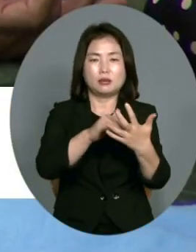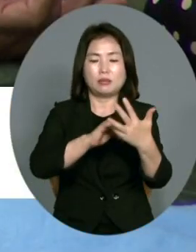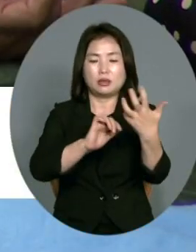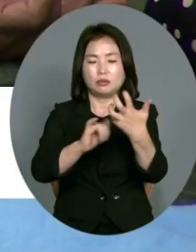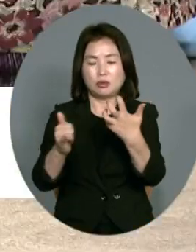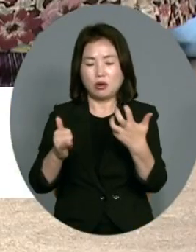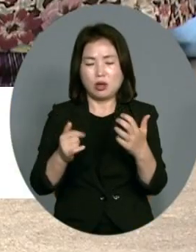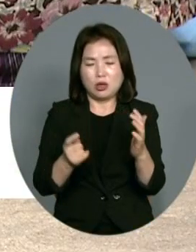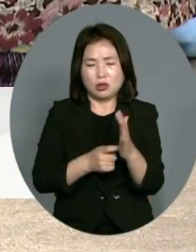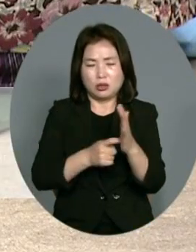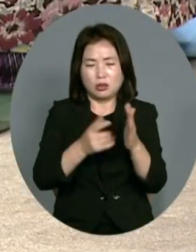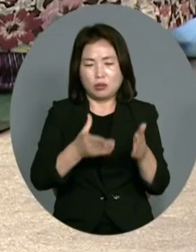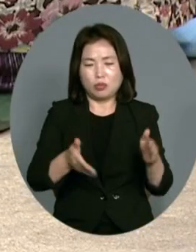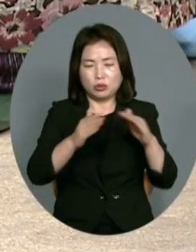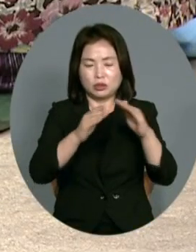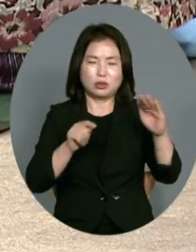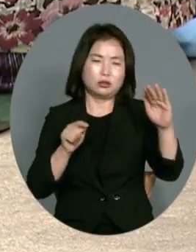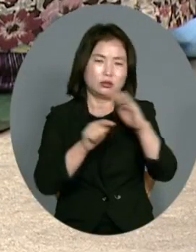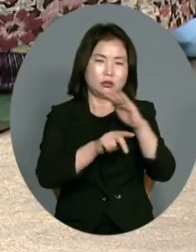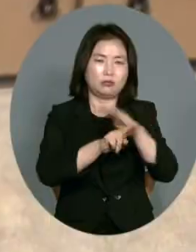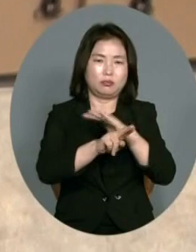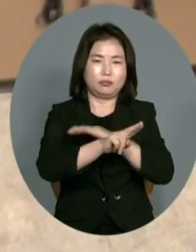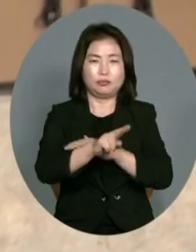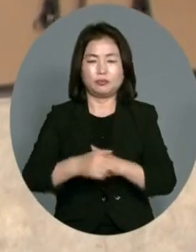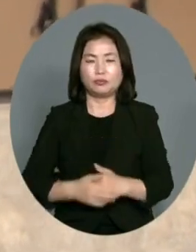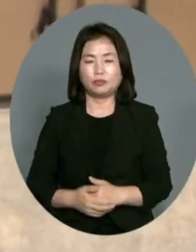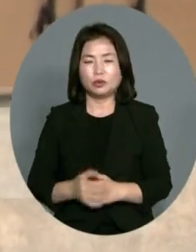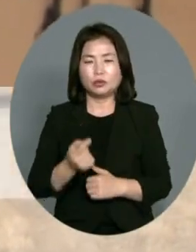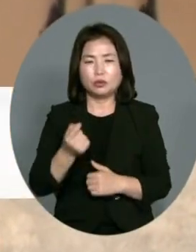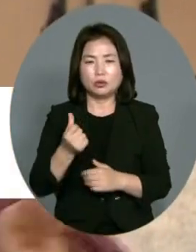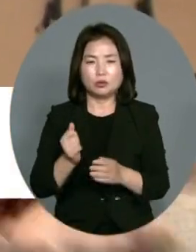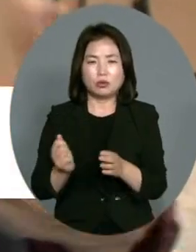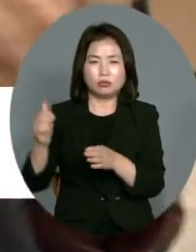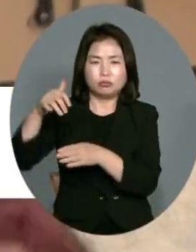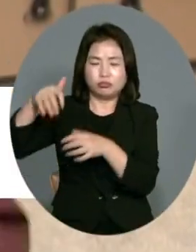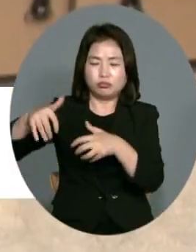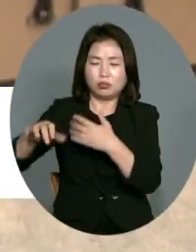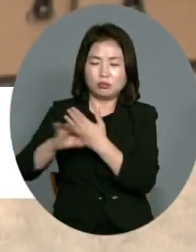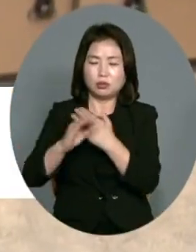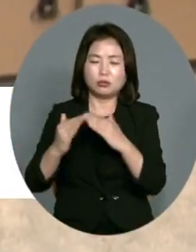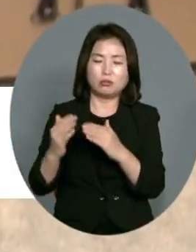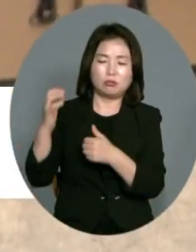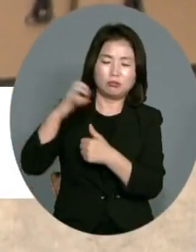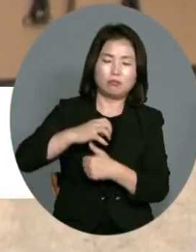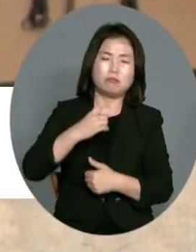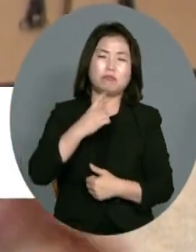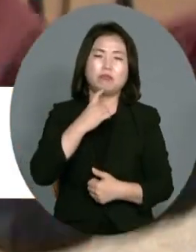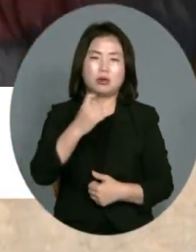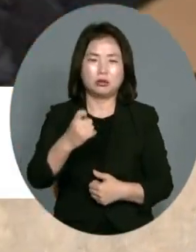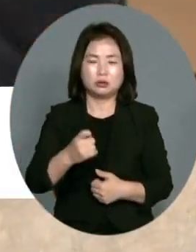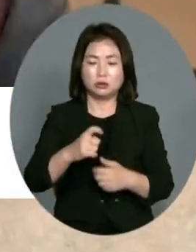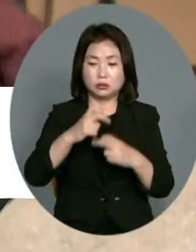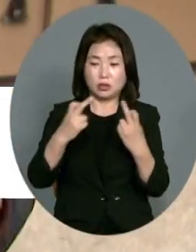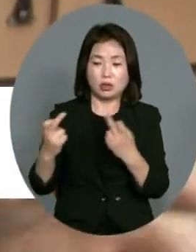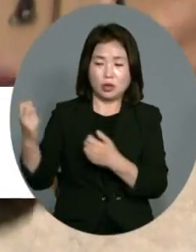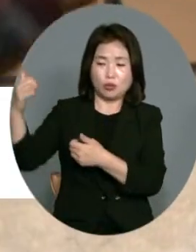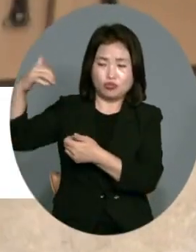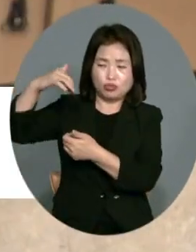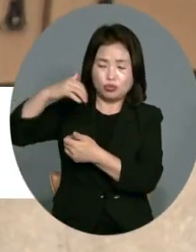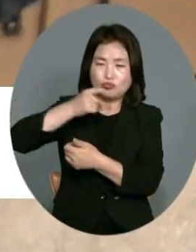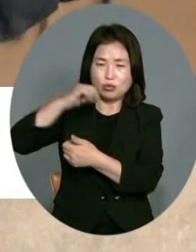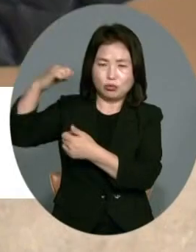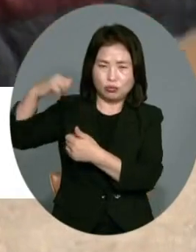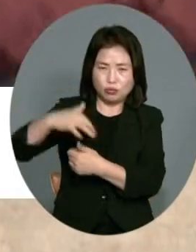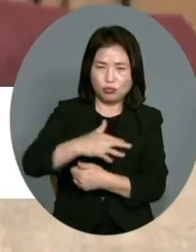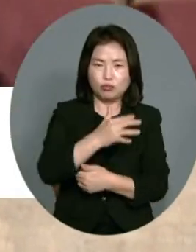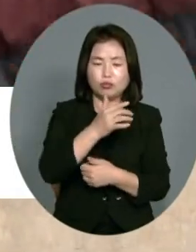인근 복지회관에 긴급 대피했습니다. 조금만 더 왔으면 우리 집도 막 고립될 뻔했어요. 산에서 물 내려오고